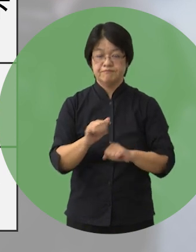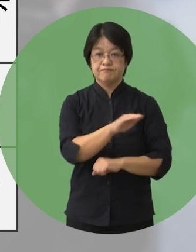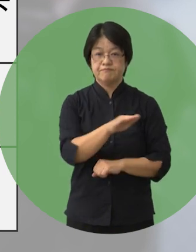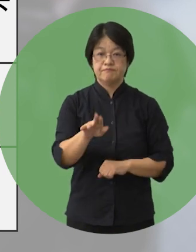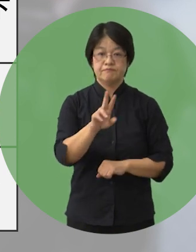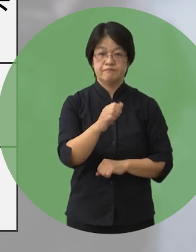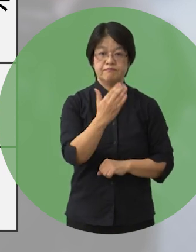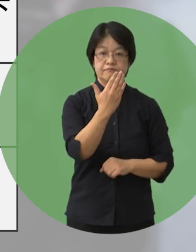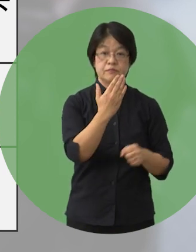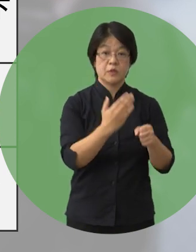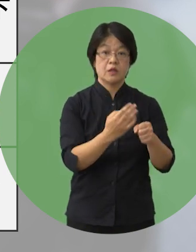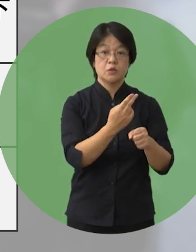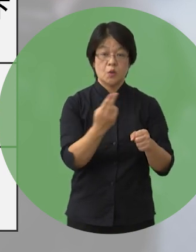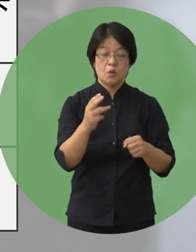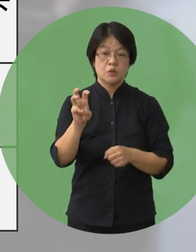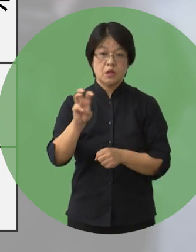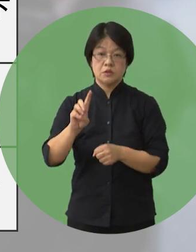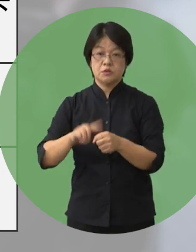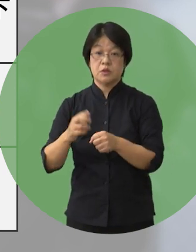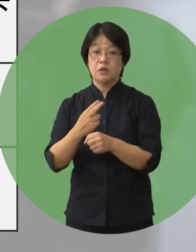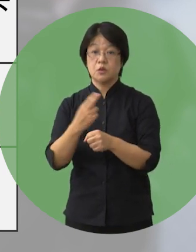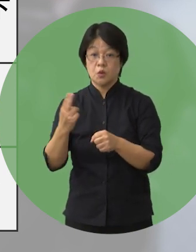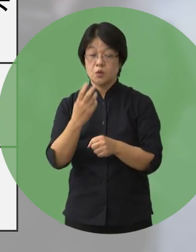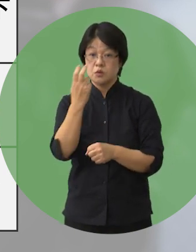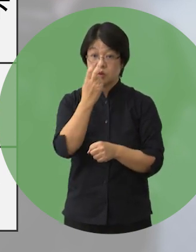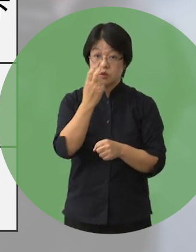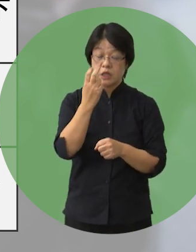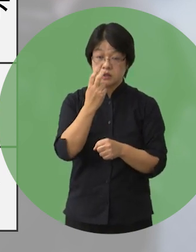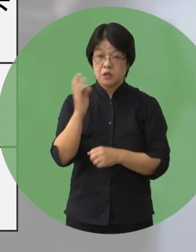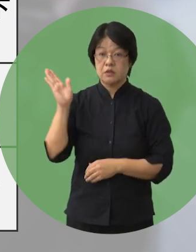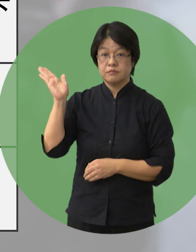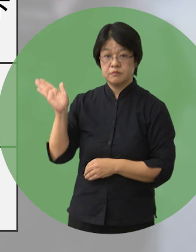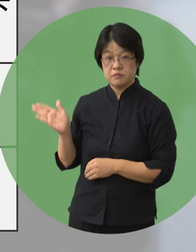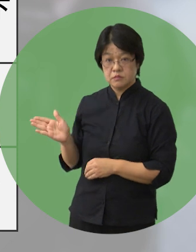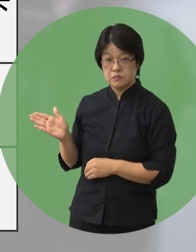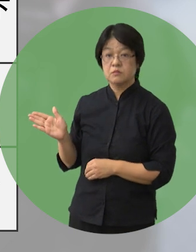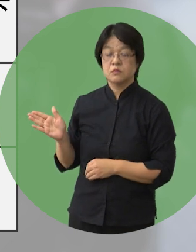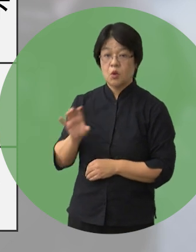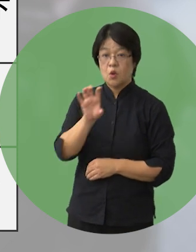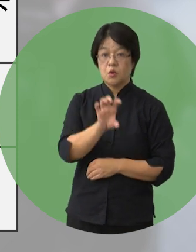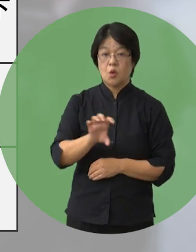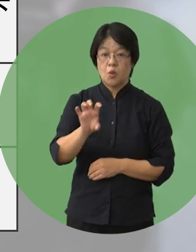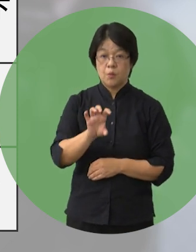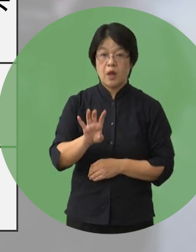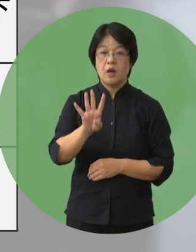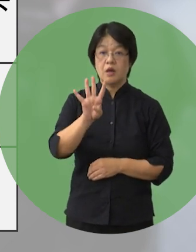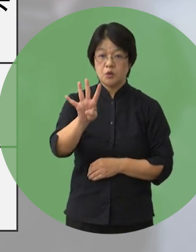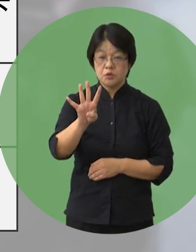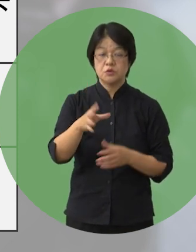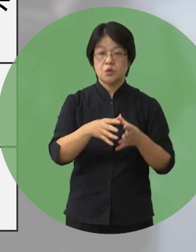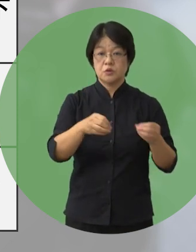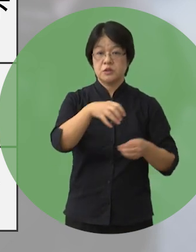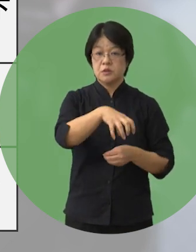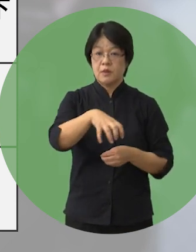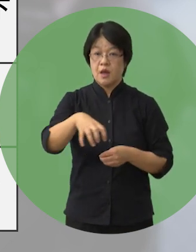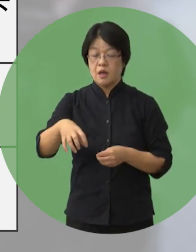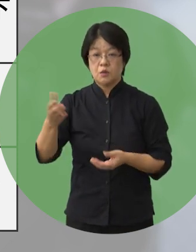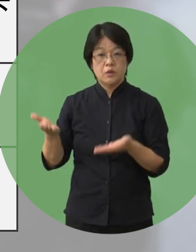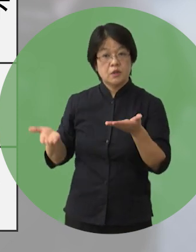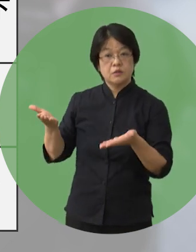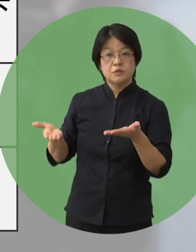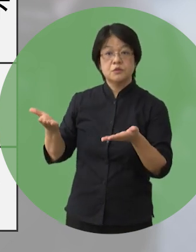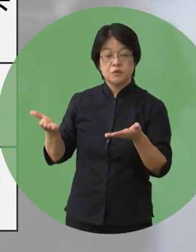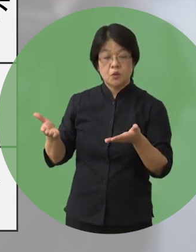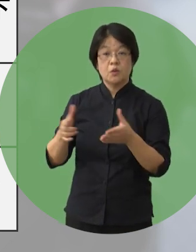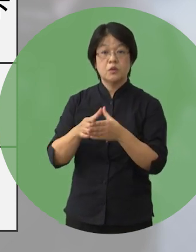度と30年度に調査を行ったこちらのヨーロッパ4カ国と比較すると、日本では原則